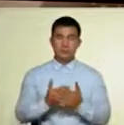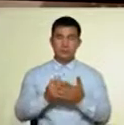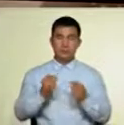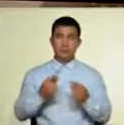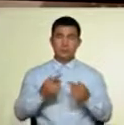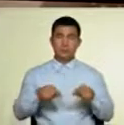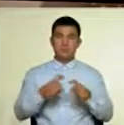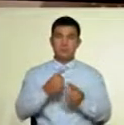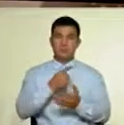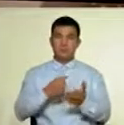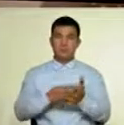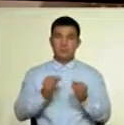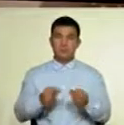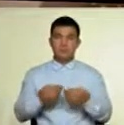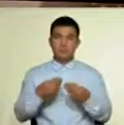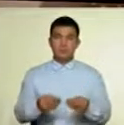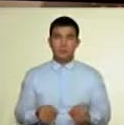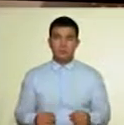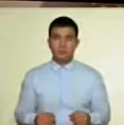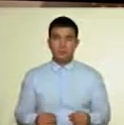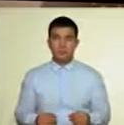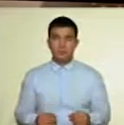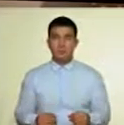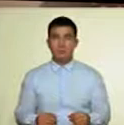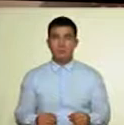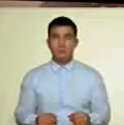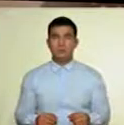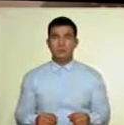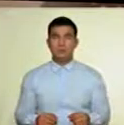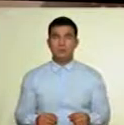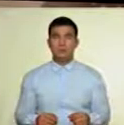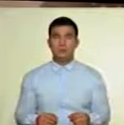mumkin. E'tibor bering ekranga. Demak,